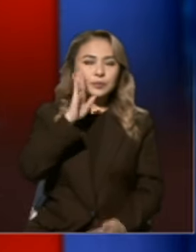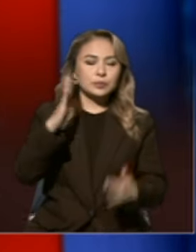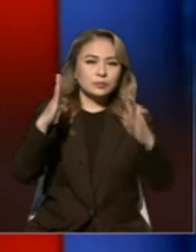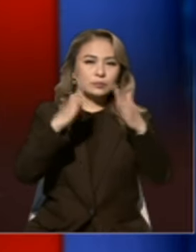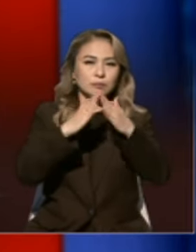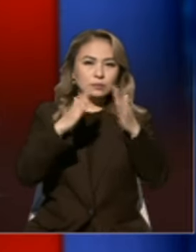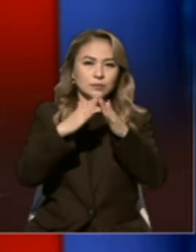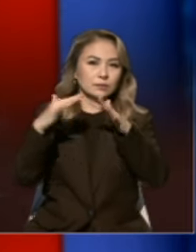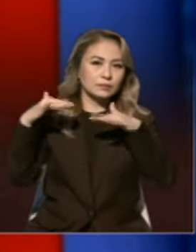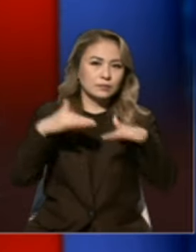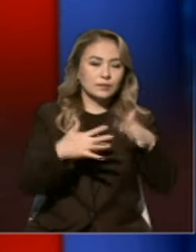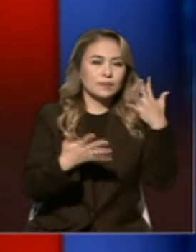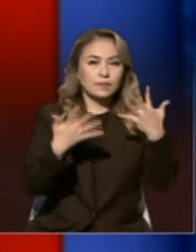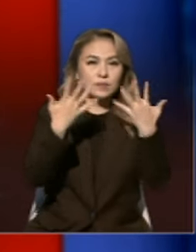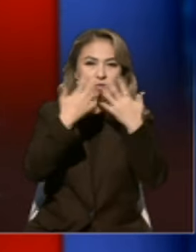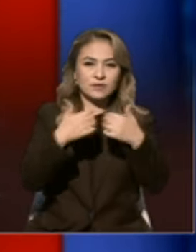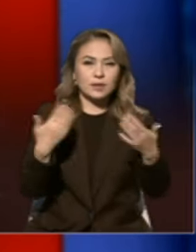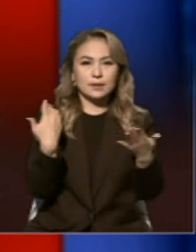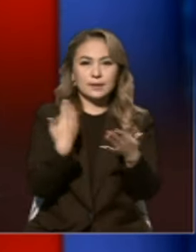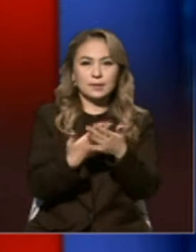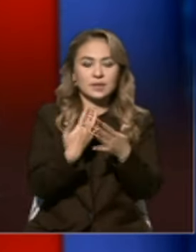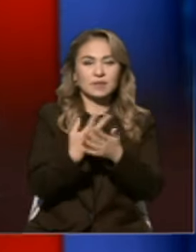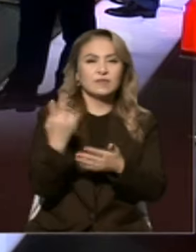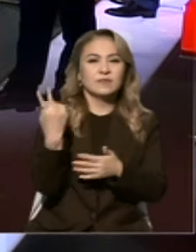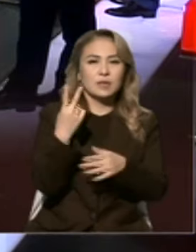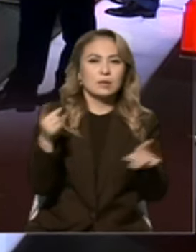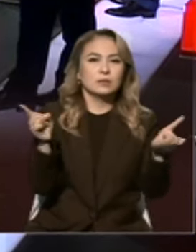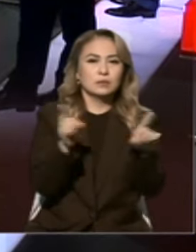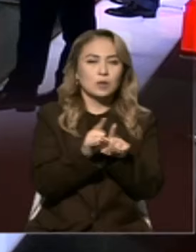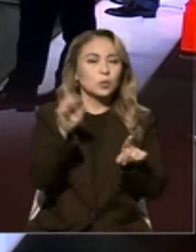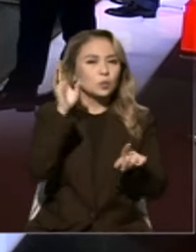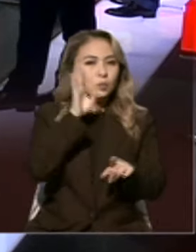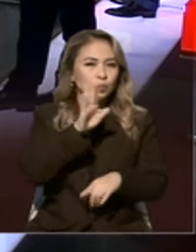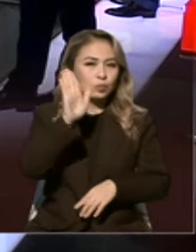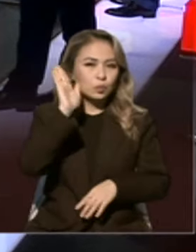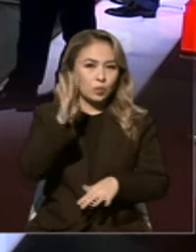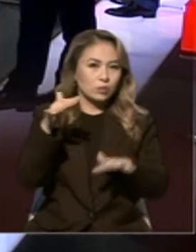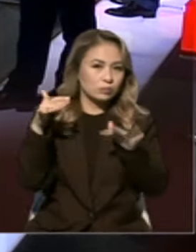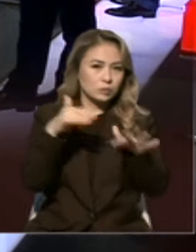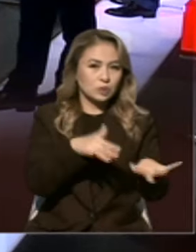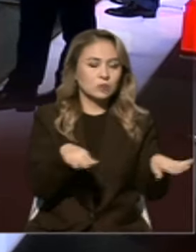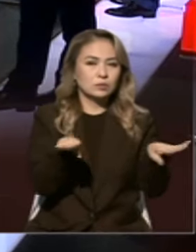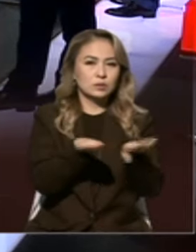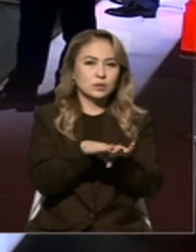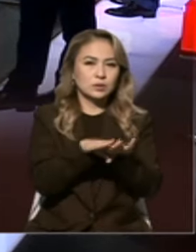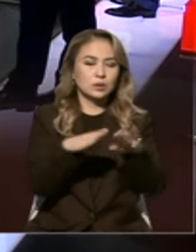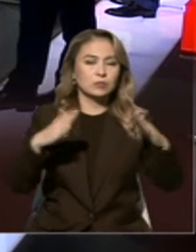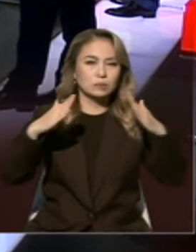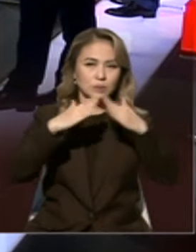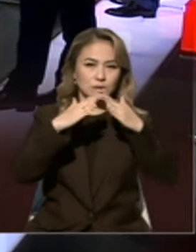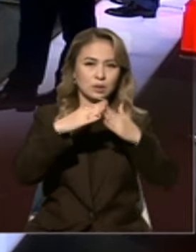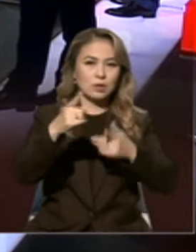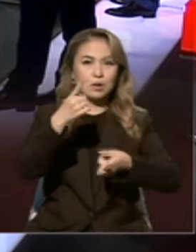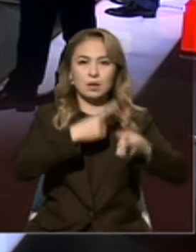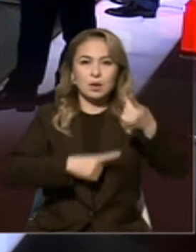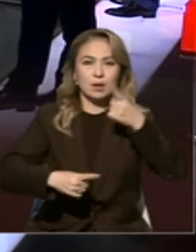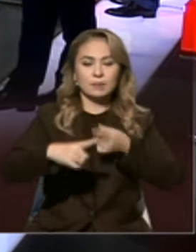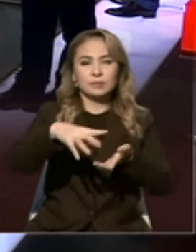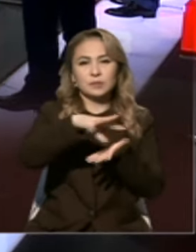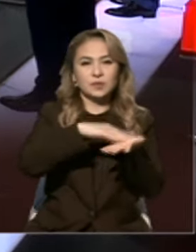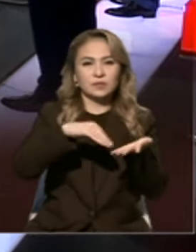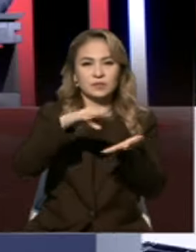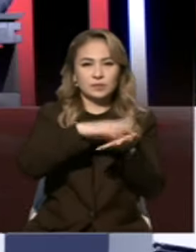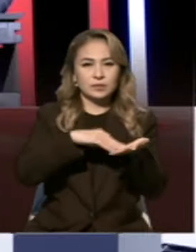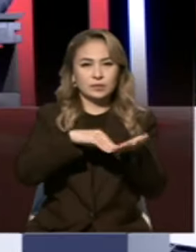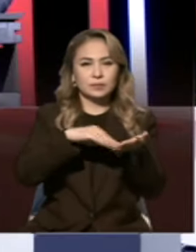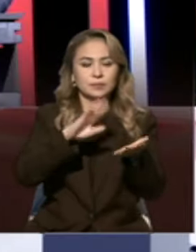басу деректеріне келетін болсақ, екінші толқында да үйлерді су басады, бірақ жаңа суда тұрған үйлерді тағы да екінші қайтара басады